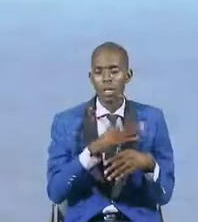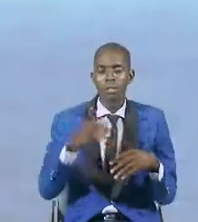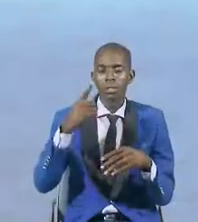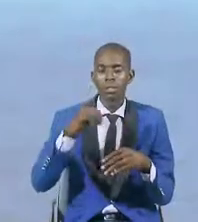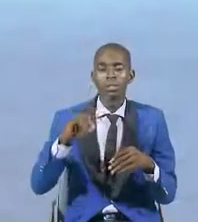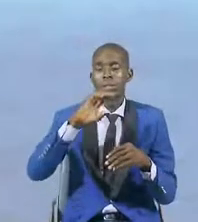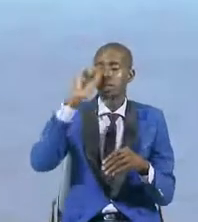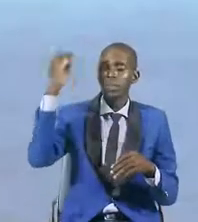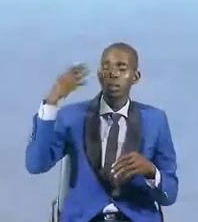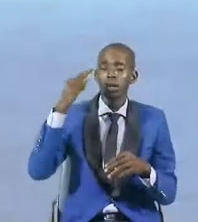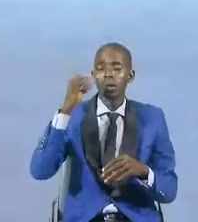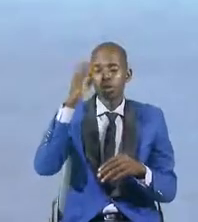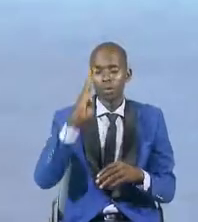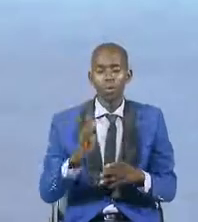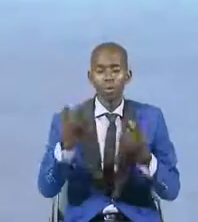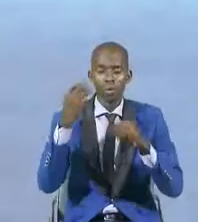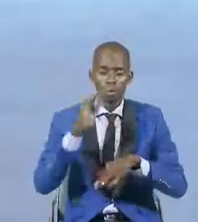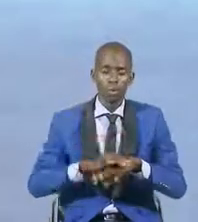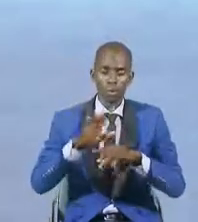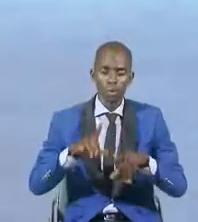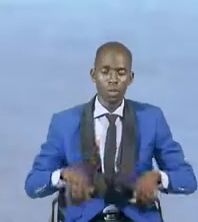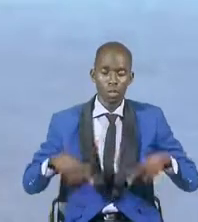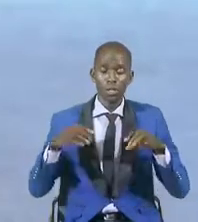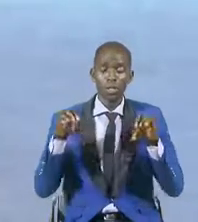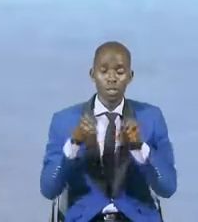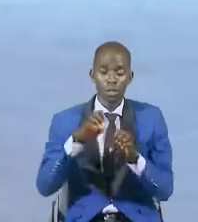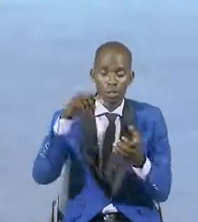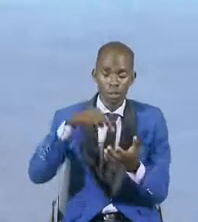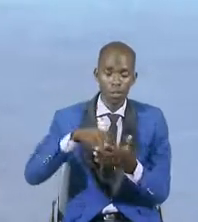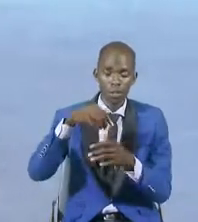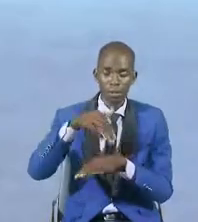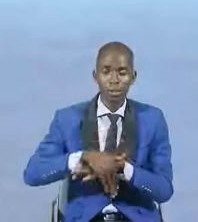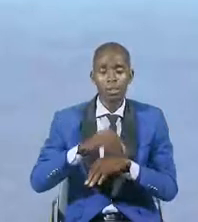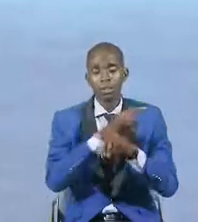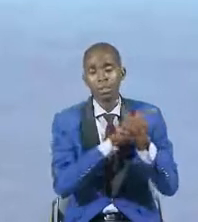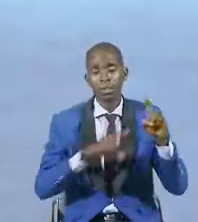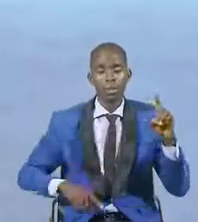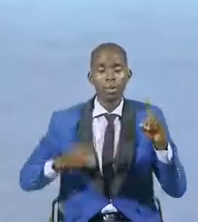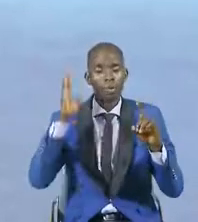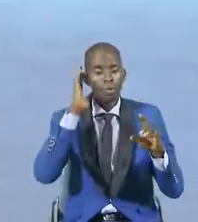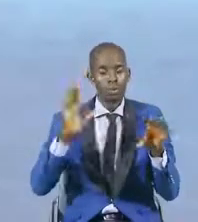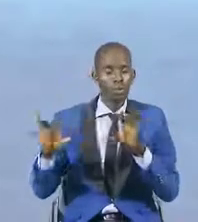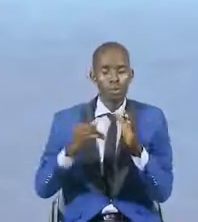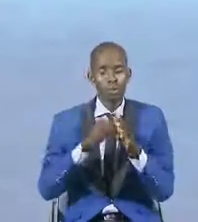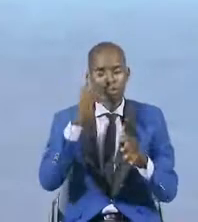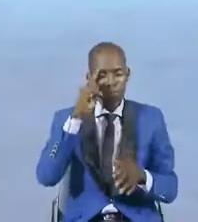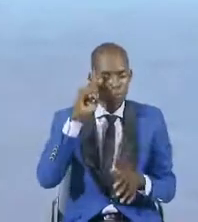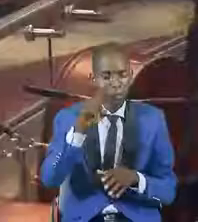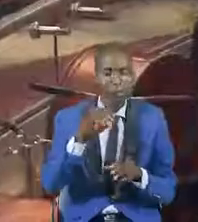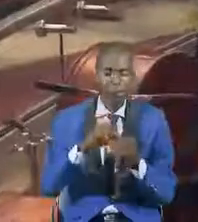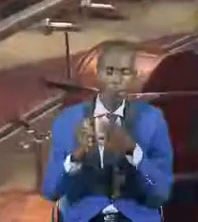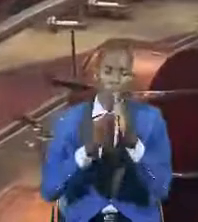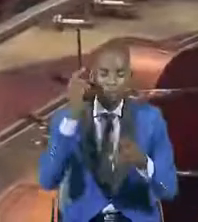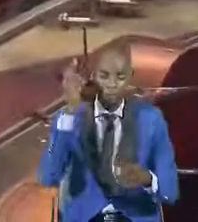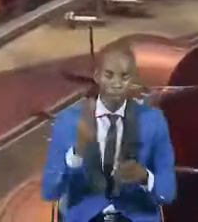de Dieu, que les dons de Dieu soient répandus sur votre vie, même cette nuit, que le Seigneur le fasse